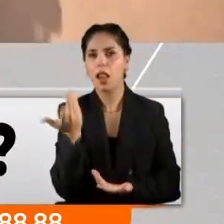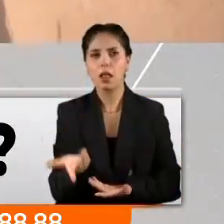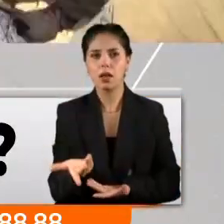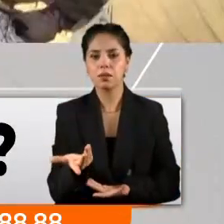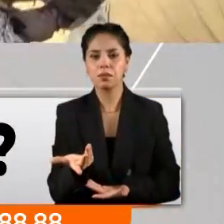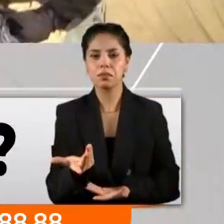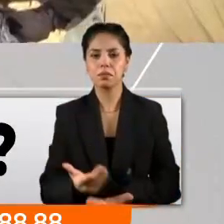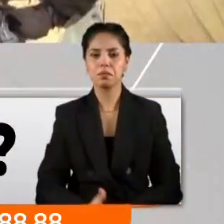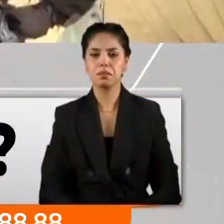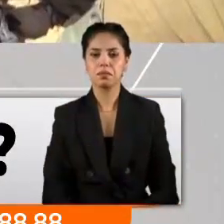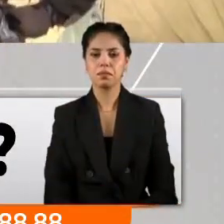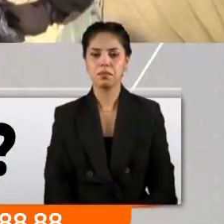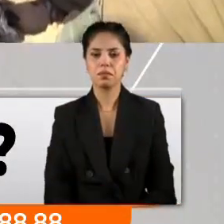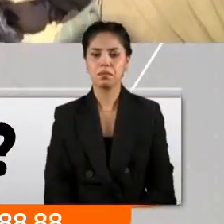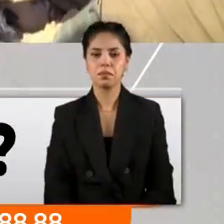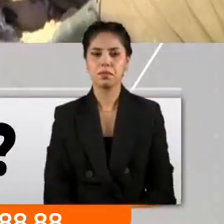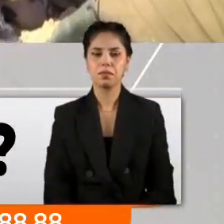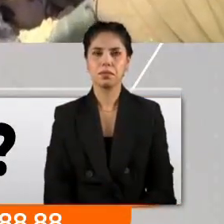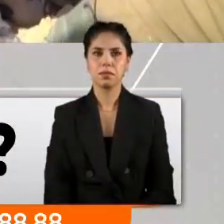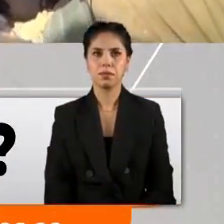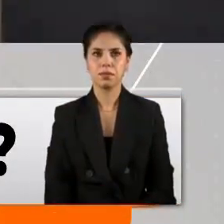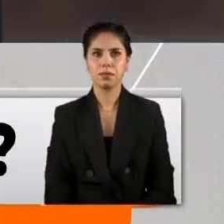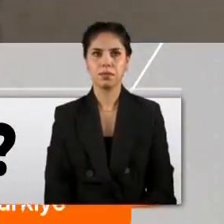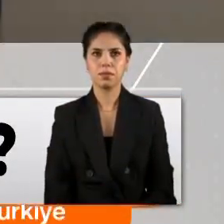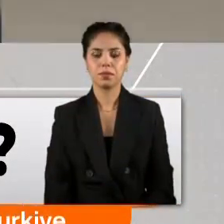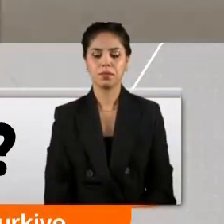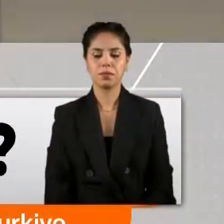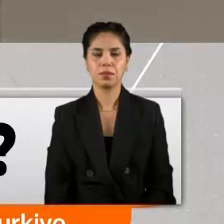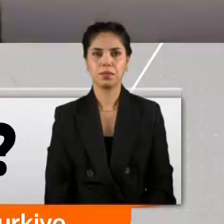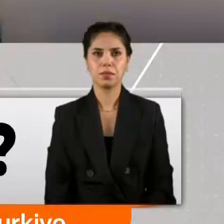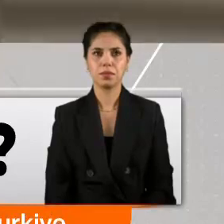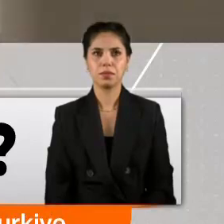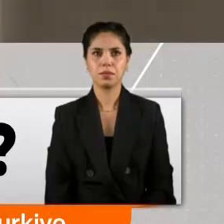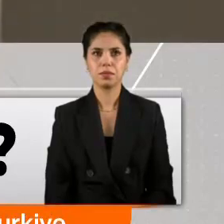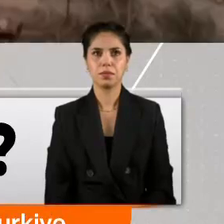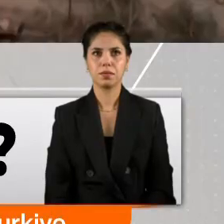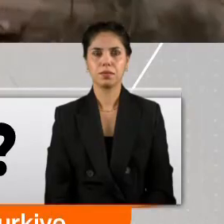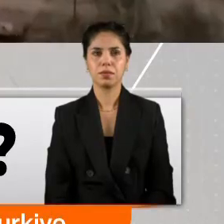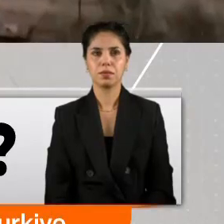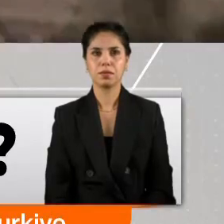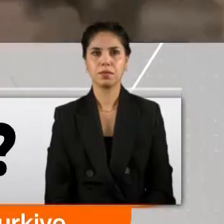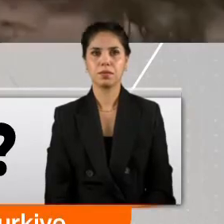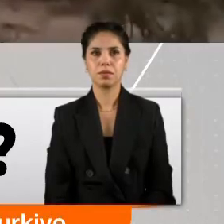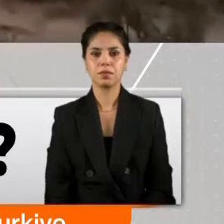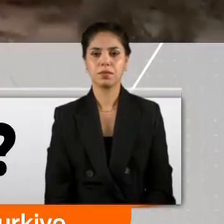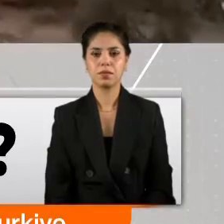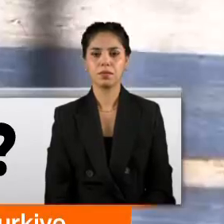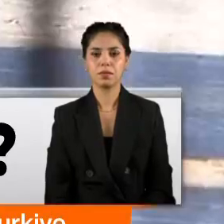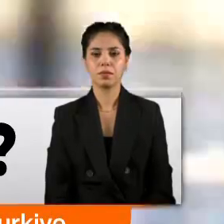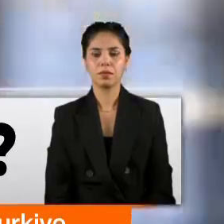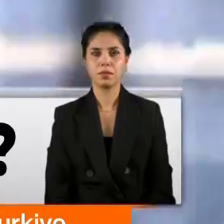ve iç içe geçmişlik var ki ne kadar uygulanabileceğini göreceğiz. Aslında taraflar bu manada birbirlerini test